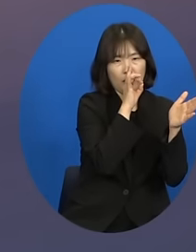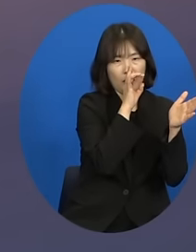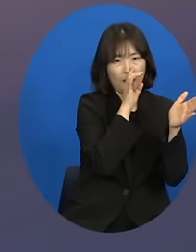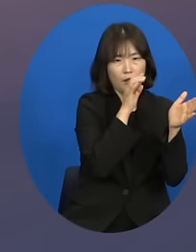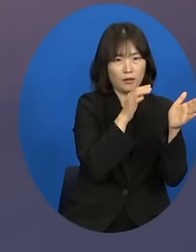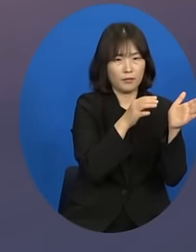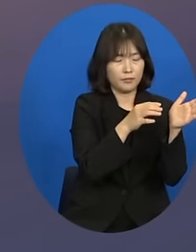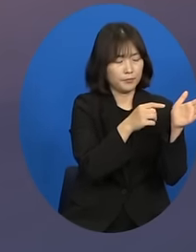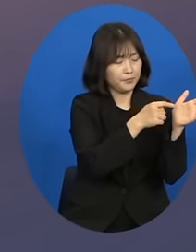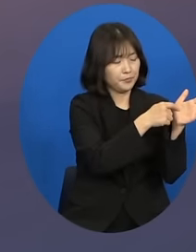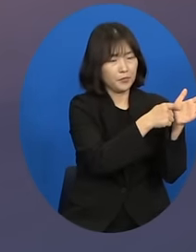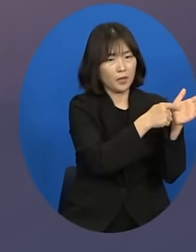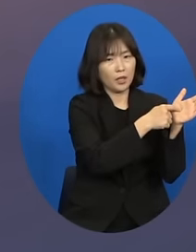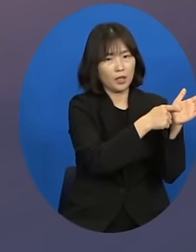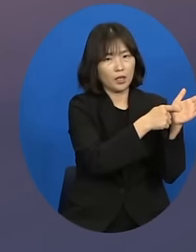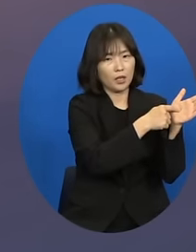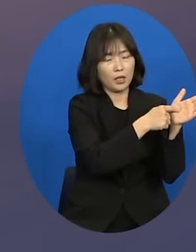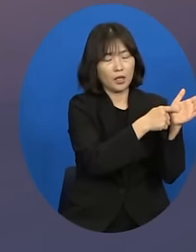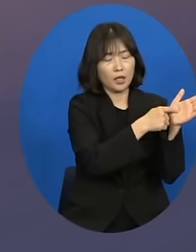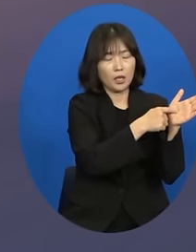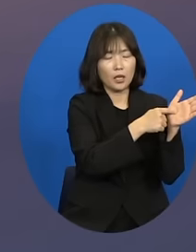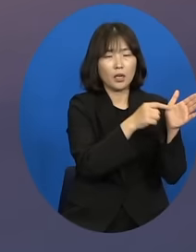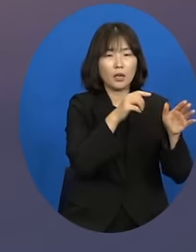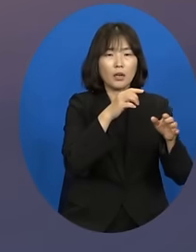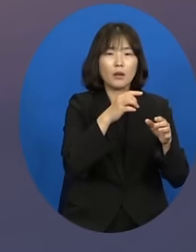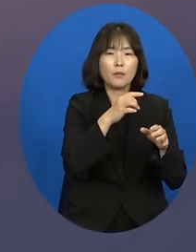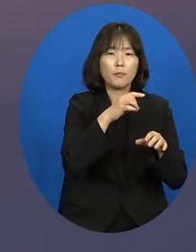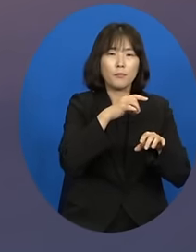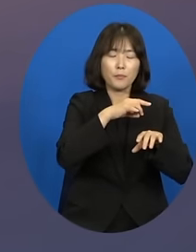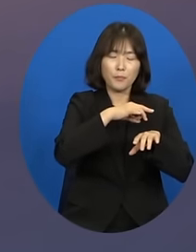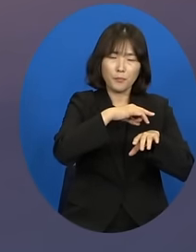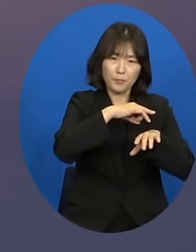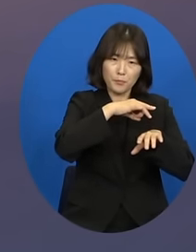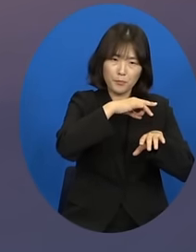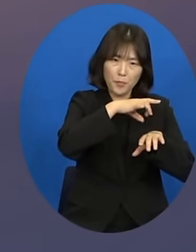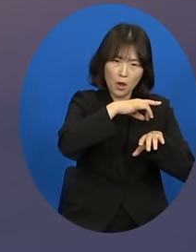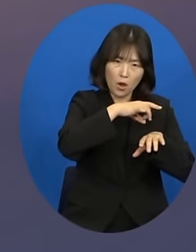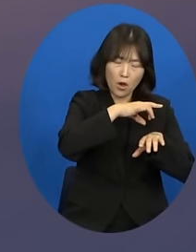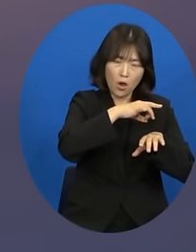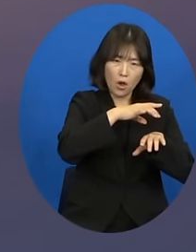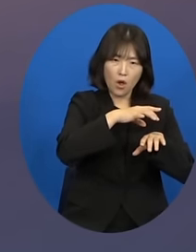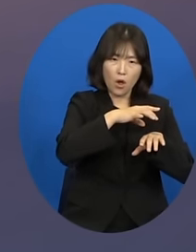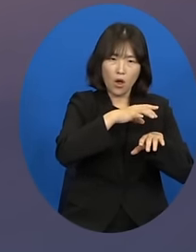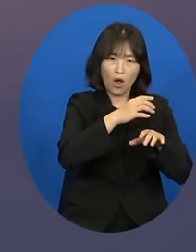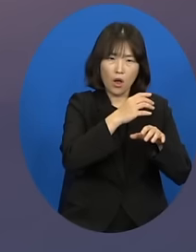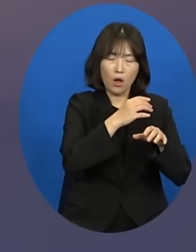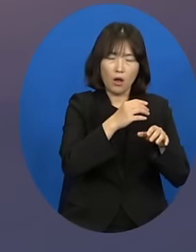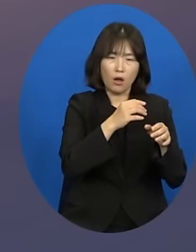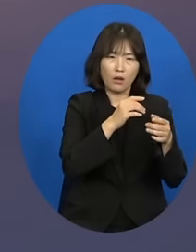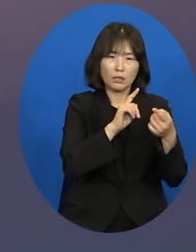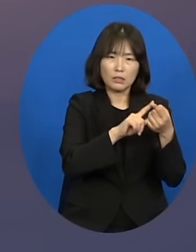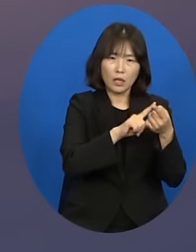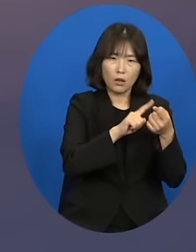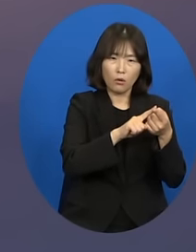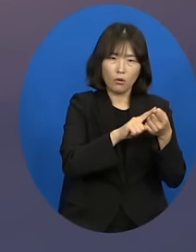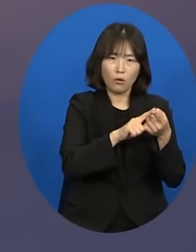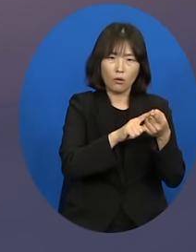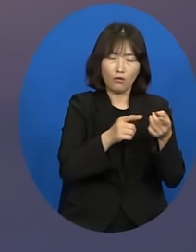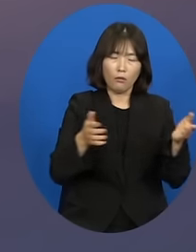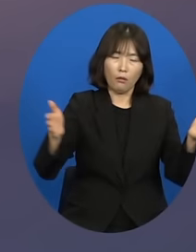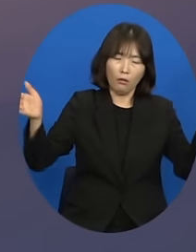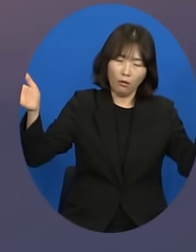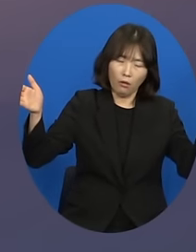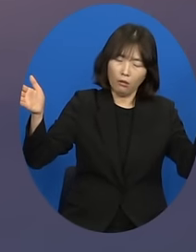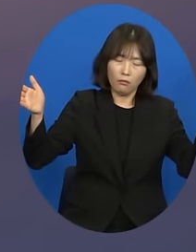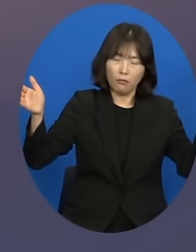손바닥 뼈가 지탱할 수가 없거든요. 의학적으로 찢어질 수밖에. 그래서 이 요골과 척골이라고 말하는 이 손목